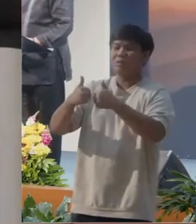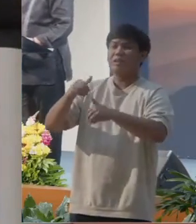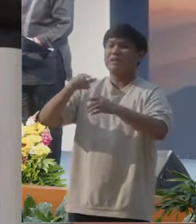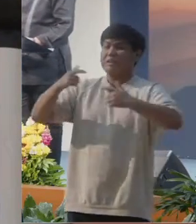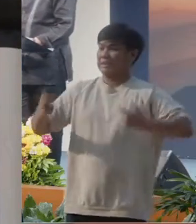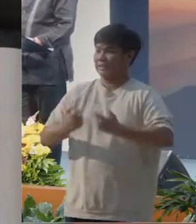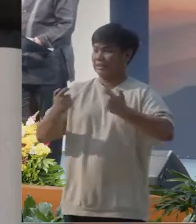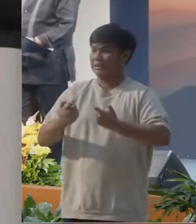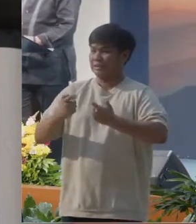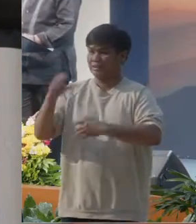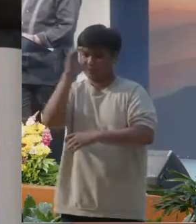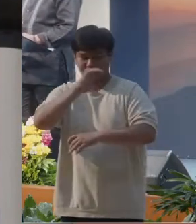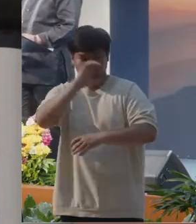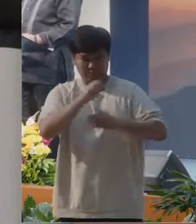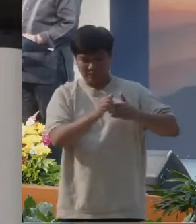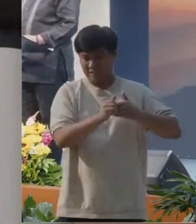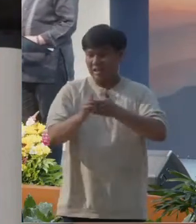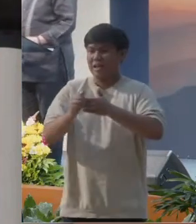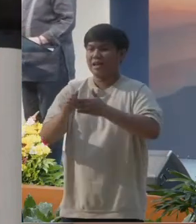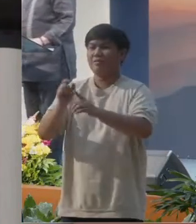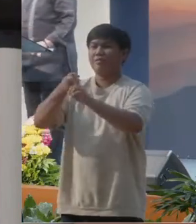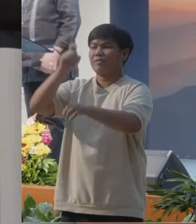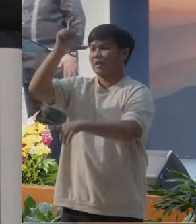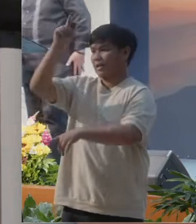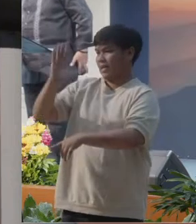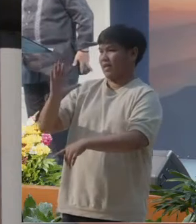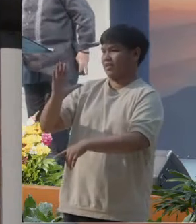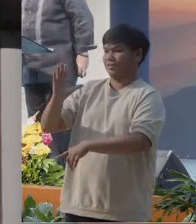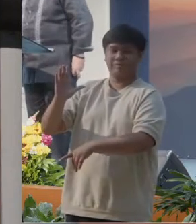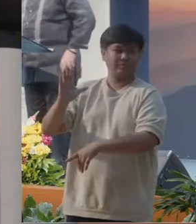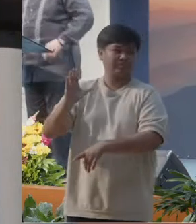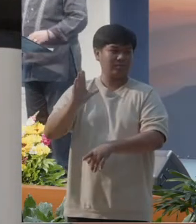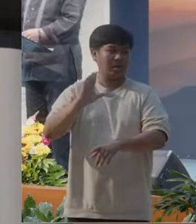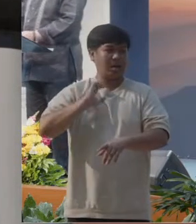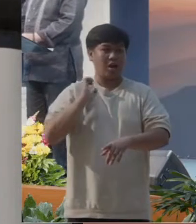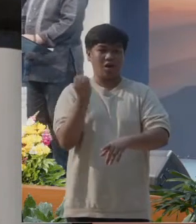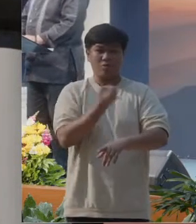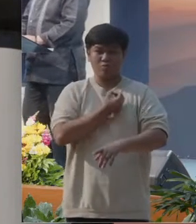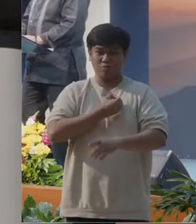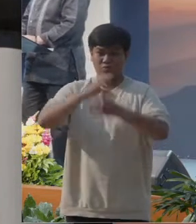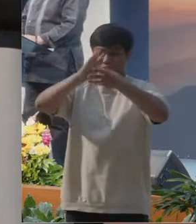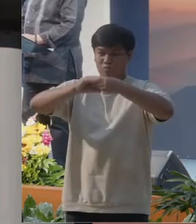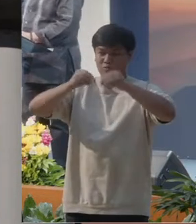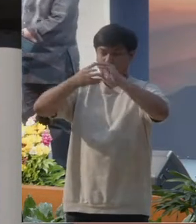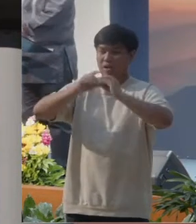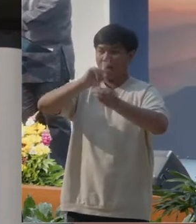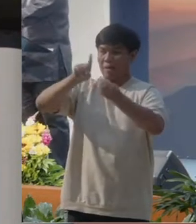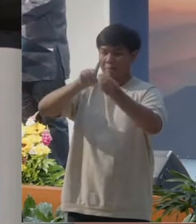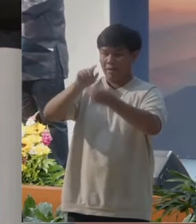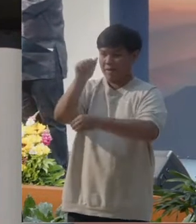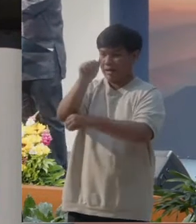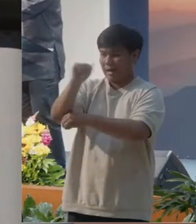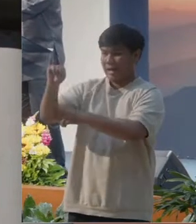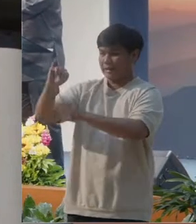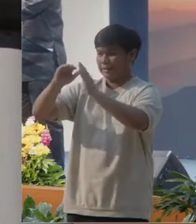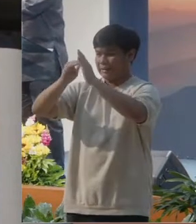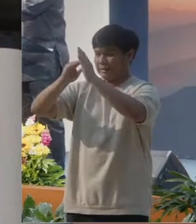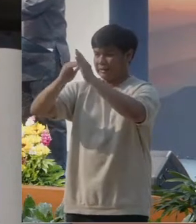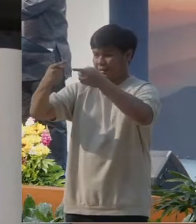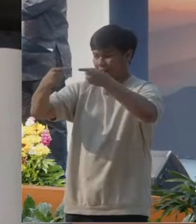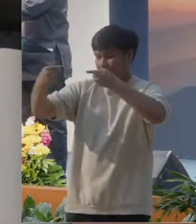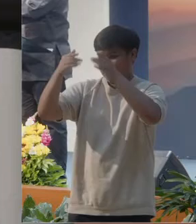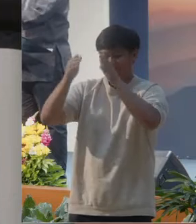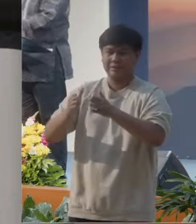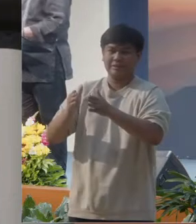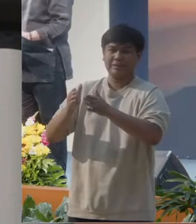ang gabay ng Diyos. Isa pong salaysayin patungkol po sa lugar ng Ai at sa isang